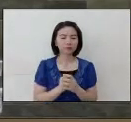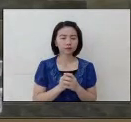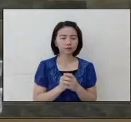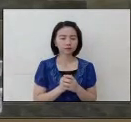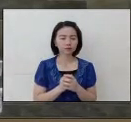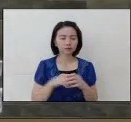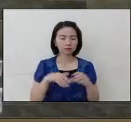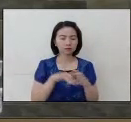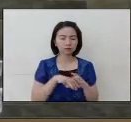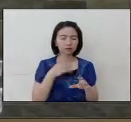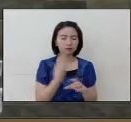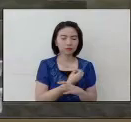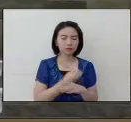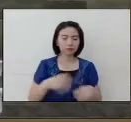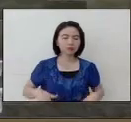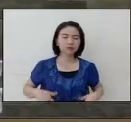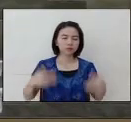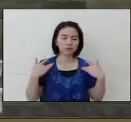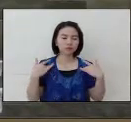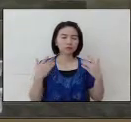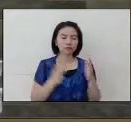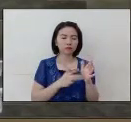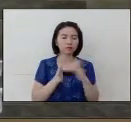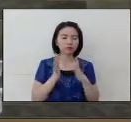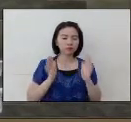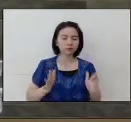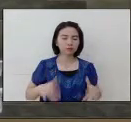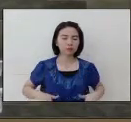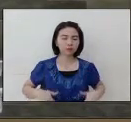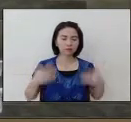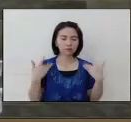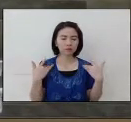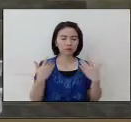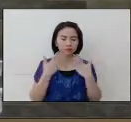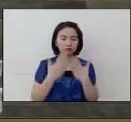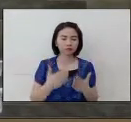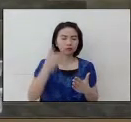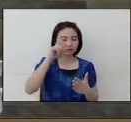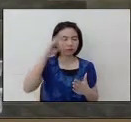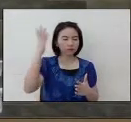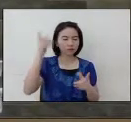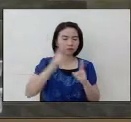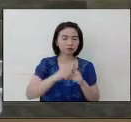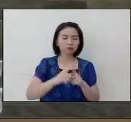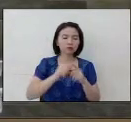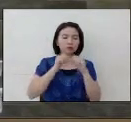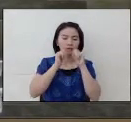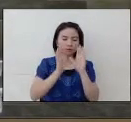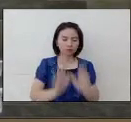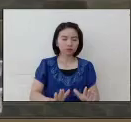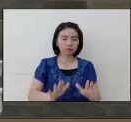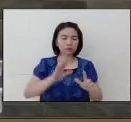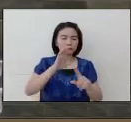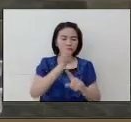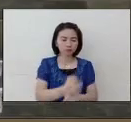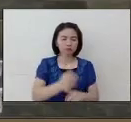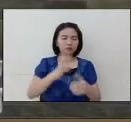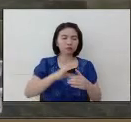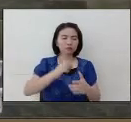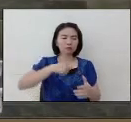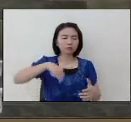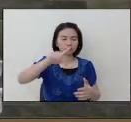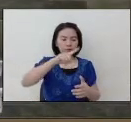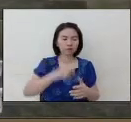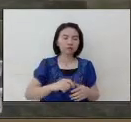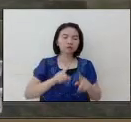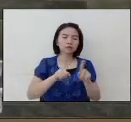sa buhay na ito, buhay Kristiyano. Salamat po sa inyong salita. Pagpalain niyo po ang bawat isa as they come to